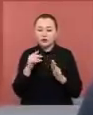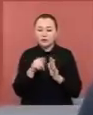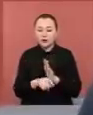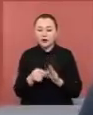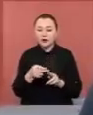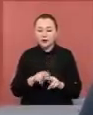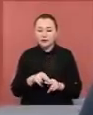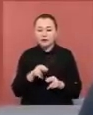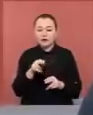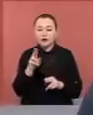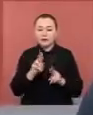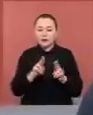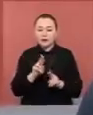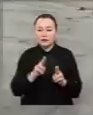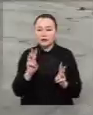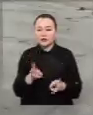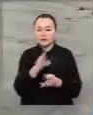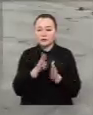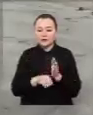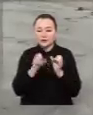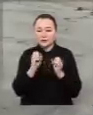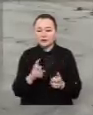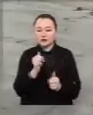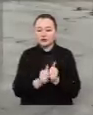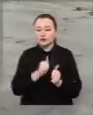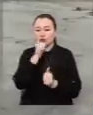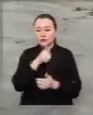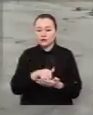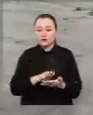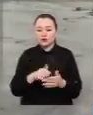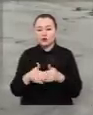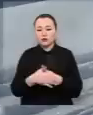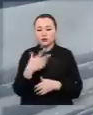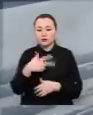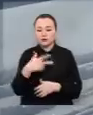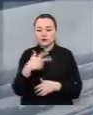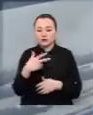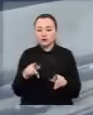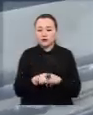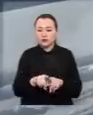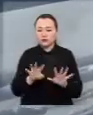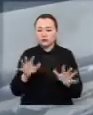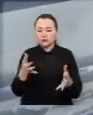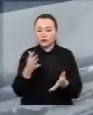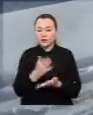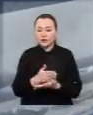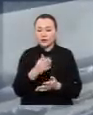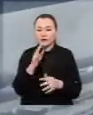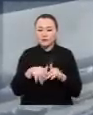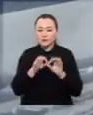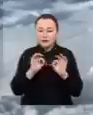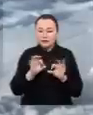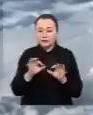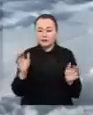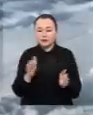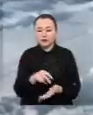Это противоречит нашим правилам пожарной безопасности. Ежегодно в стране регистрируется около 30 аналогичных случаев. Несмотря на профилактику, меньше